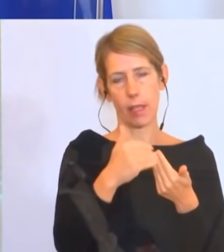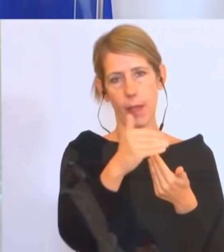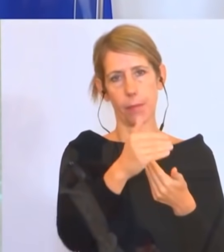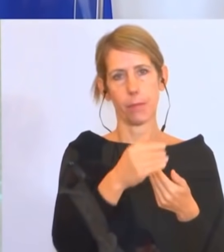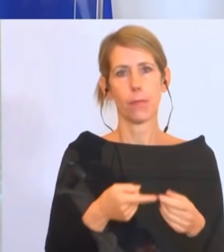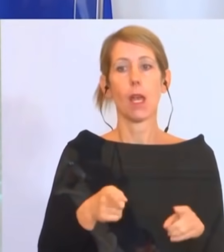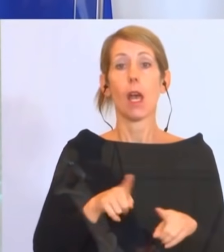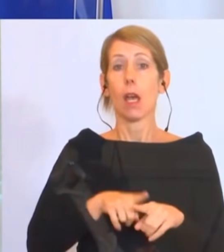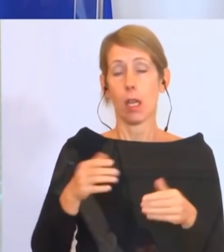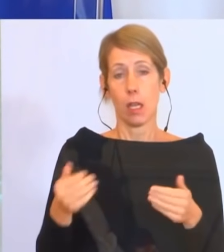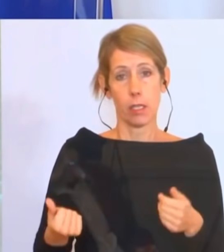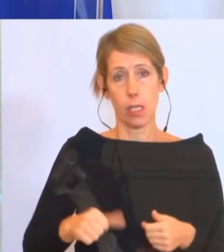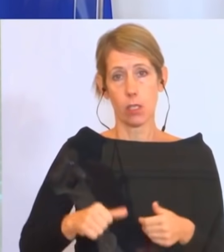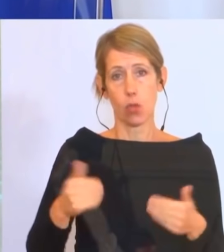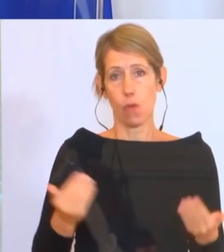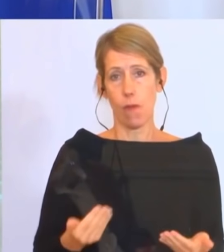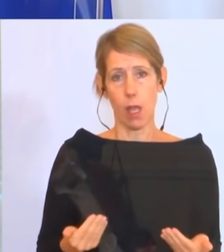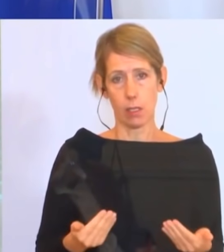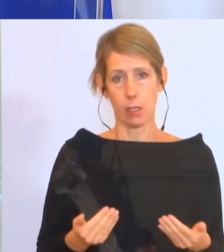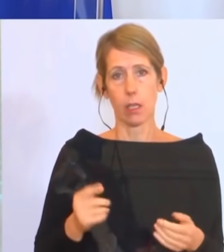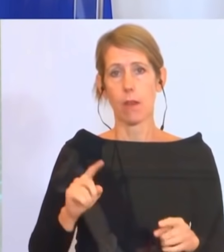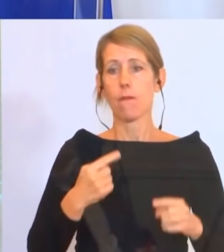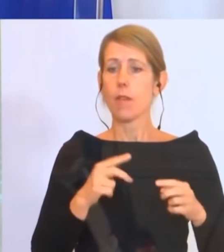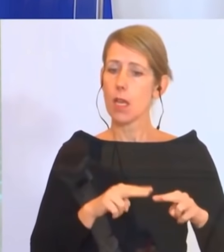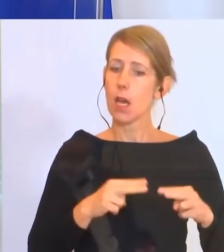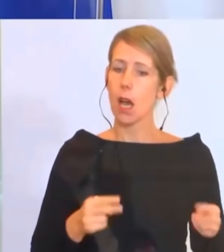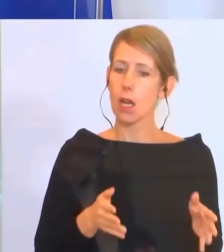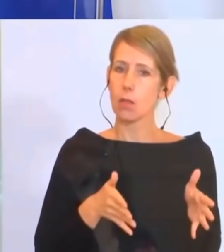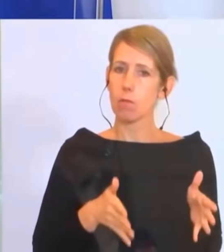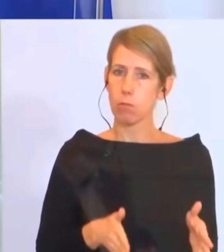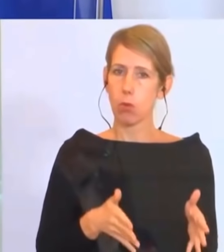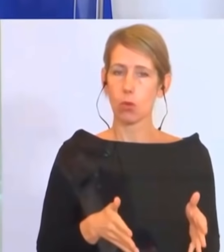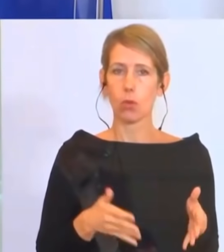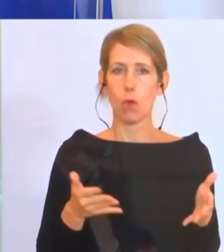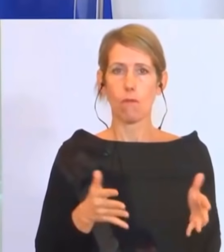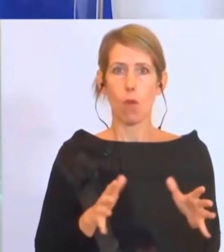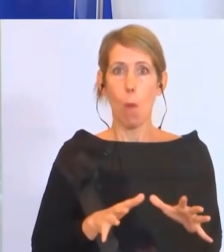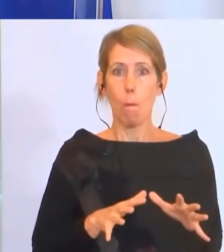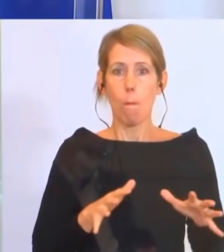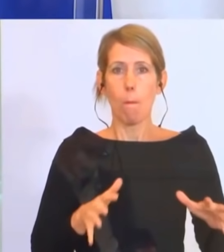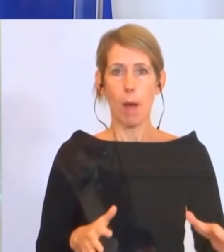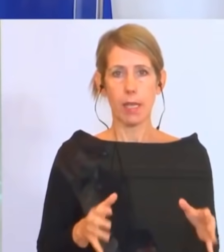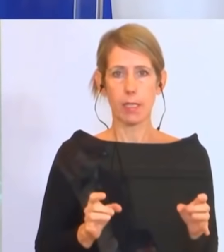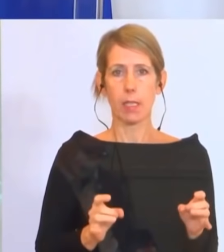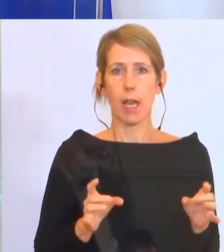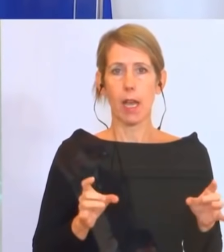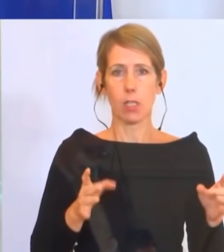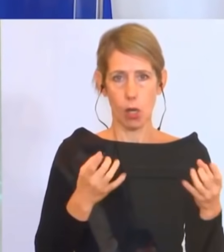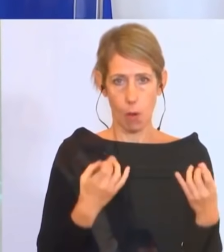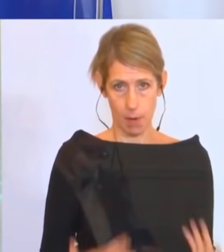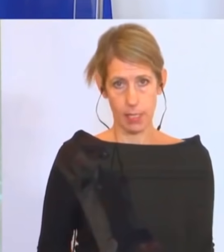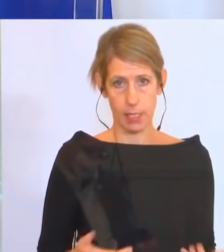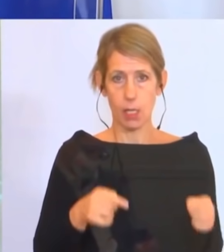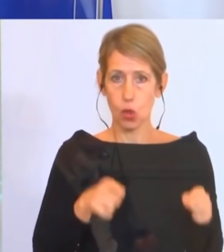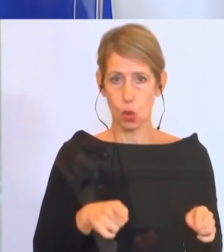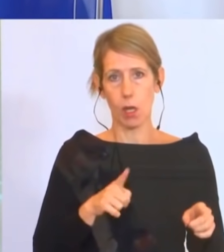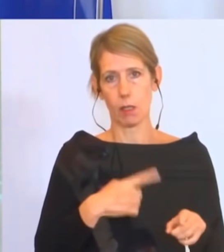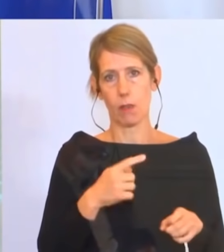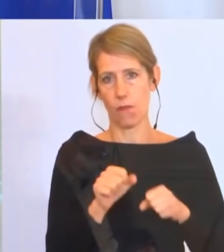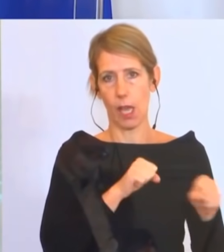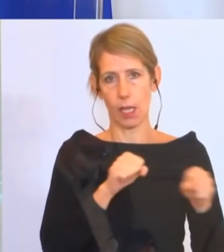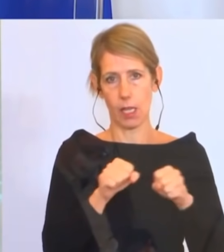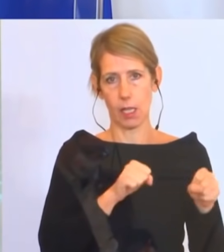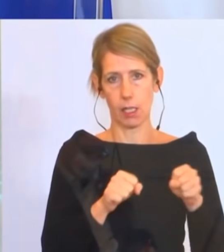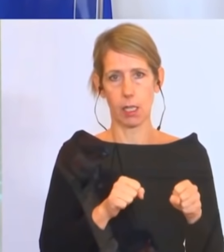hinaus reagieren wir als Bund dort, wo die Masse der Ansteckungen stattfindet, nämlich bei